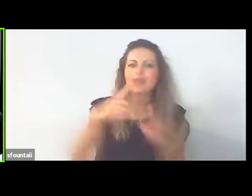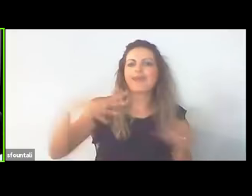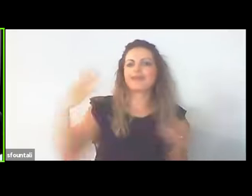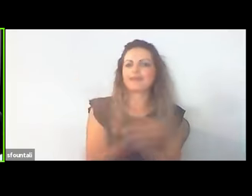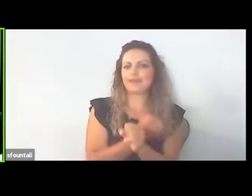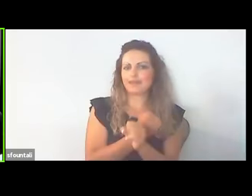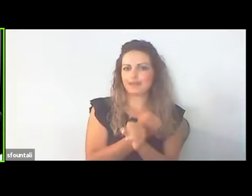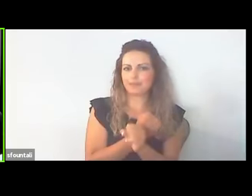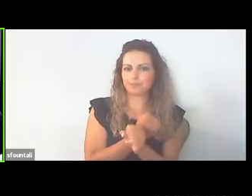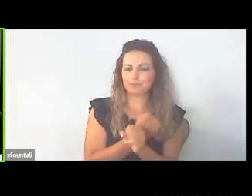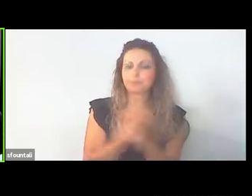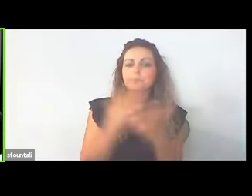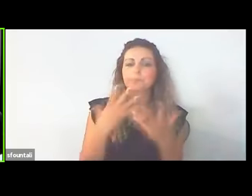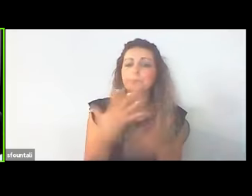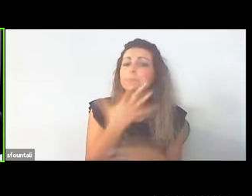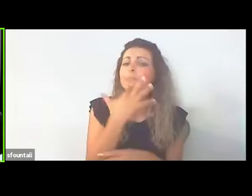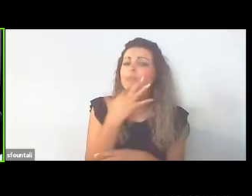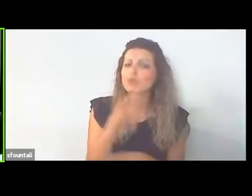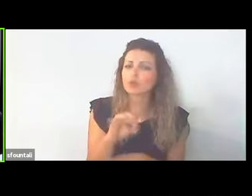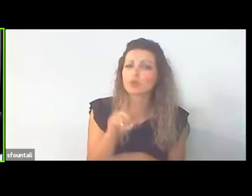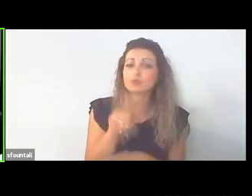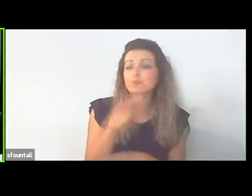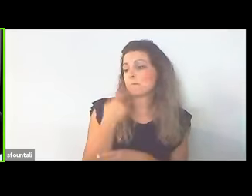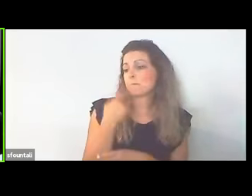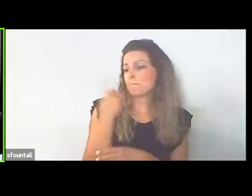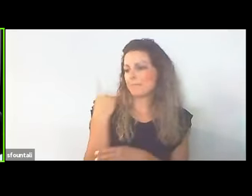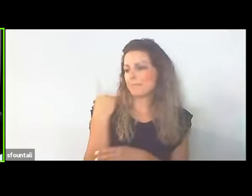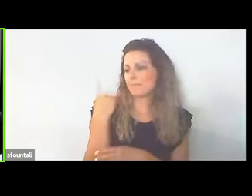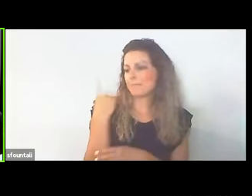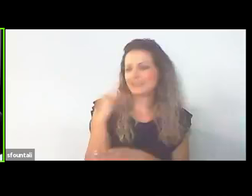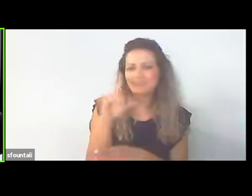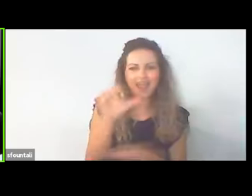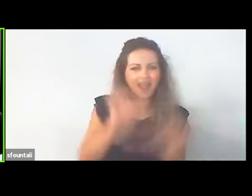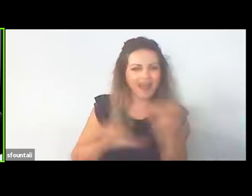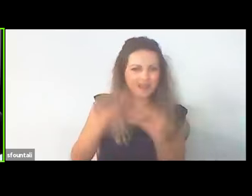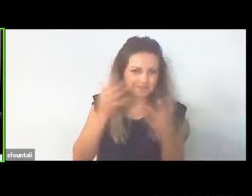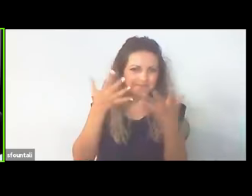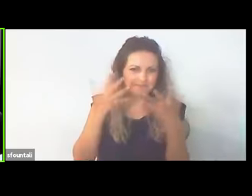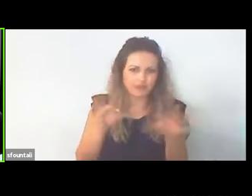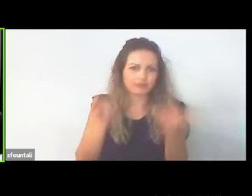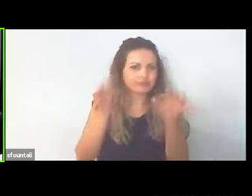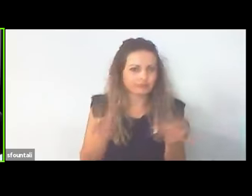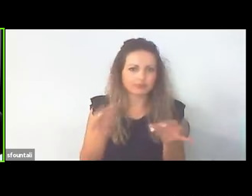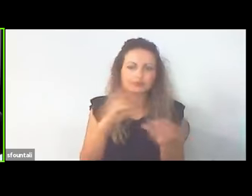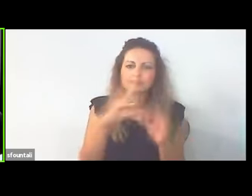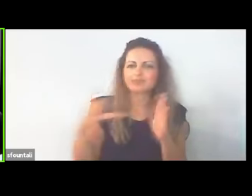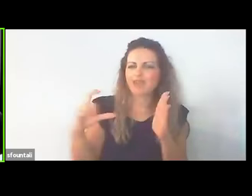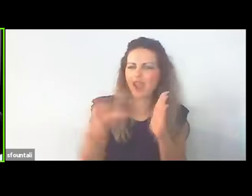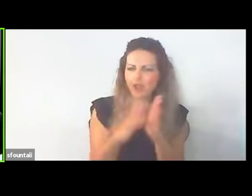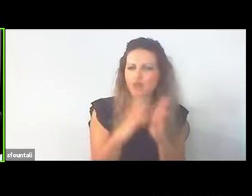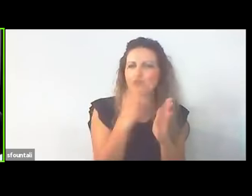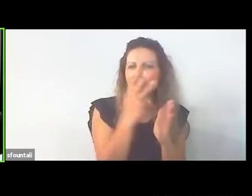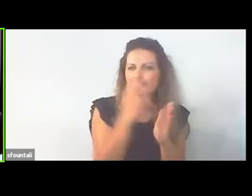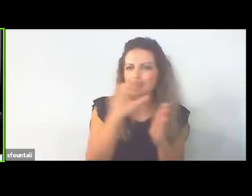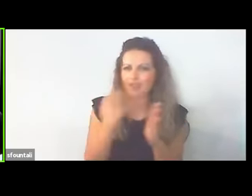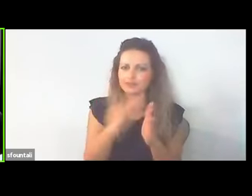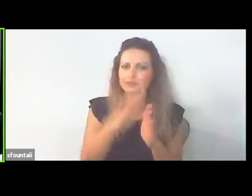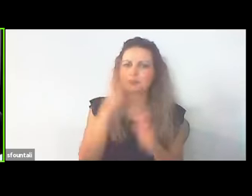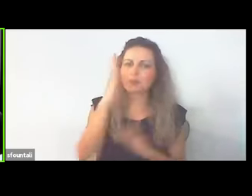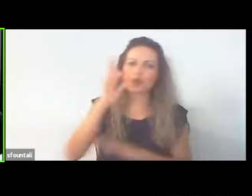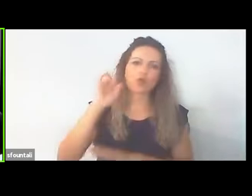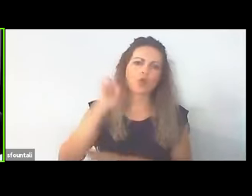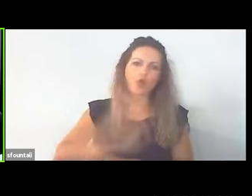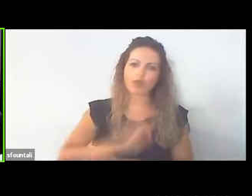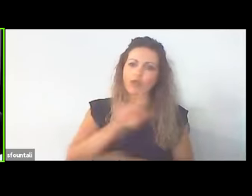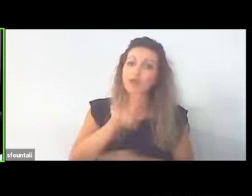πολύ σημαντική η περσινή αλλαγή του ποινικού κώδικα, έτσι ώστε να ενσωματώσει ένα νομικό ορισμό του βιασμού με